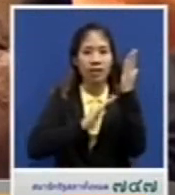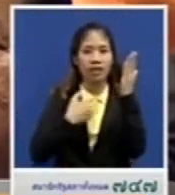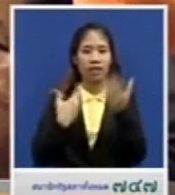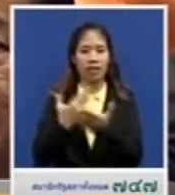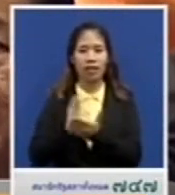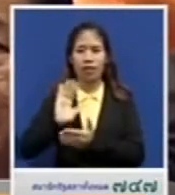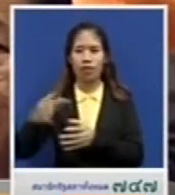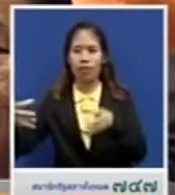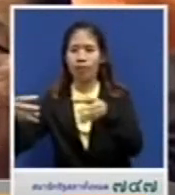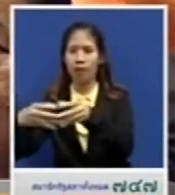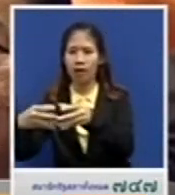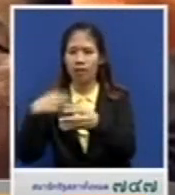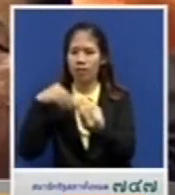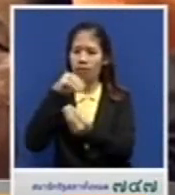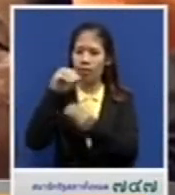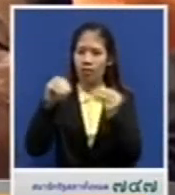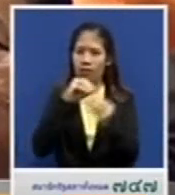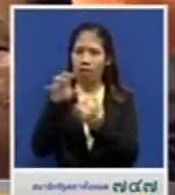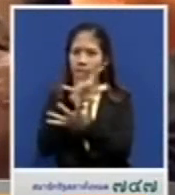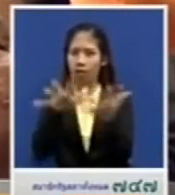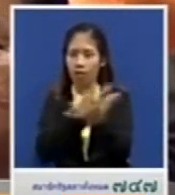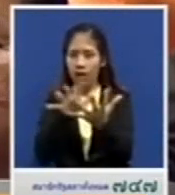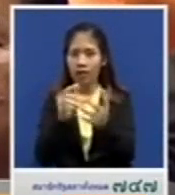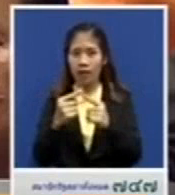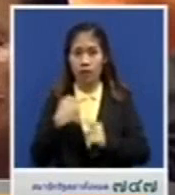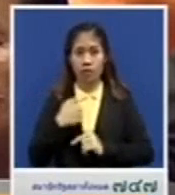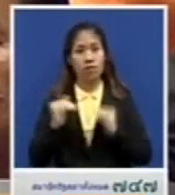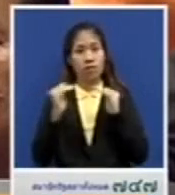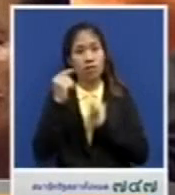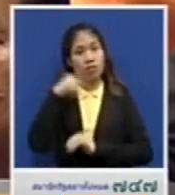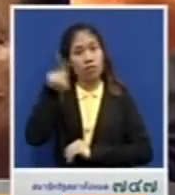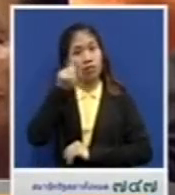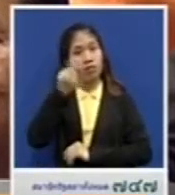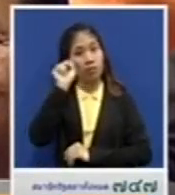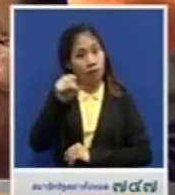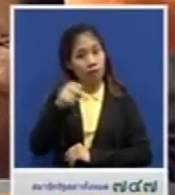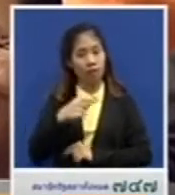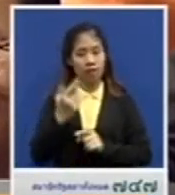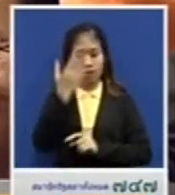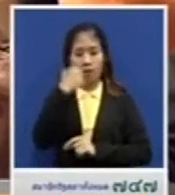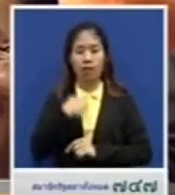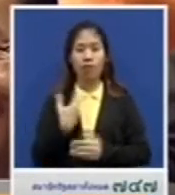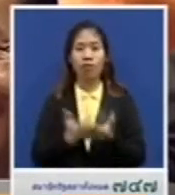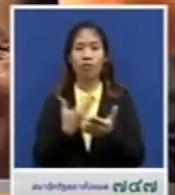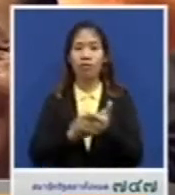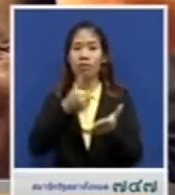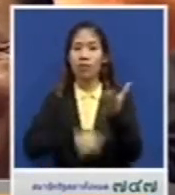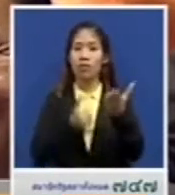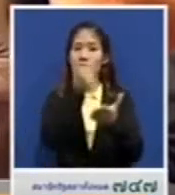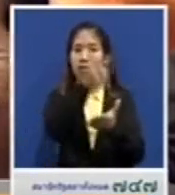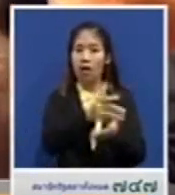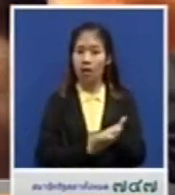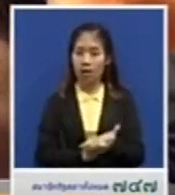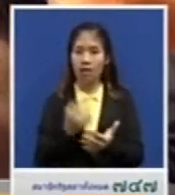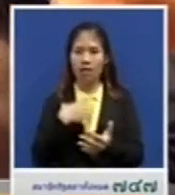คปนไปปนมาคงไม่เป็นอย่างนั้นนะแต่ว่าผมมีสิทธิ์ที่จะสงสัยเพราะว่าผมเป็นคนเสียภาษีผมเป็นเจ้าของเงินกองประเทศ